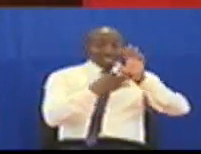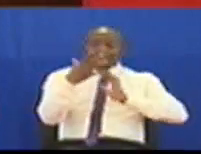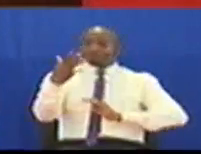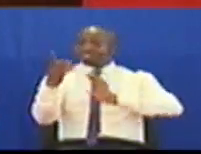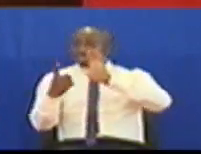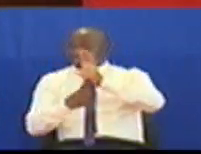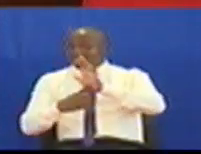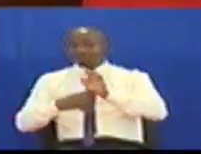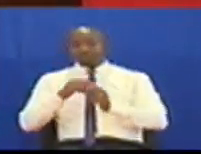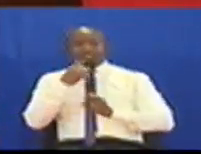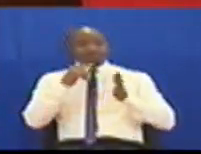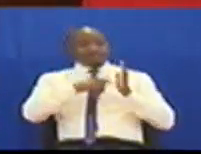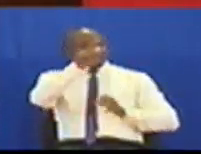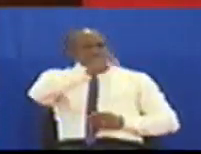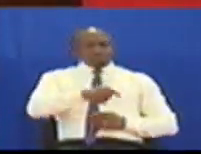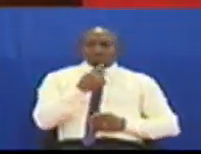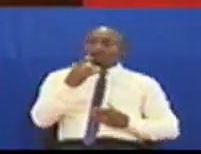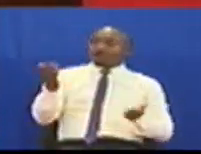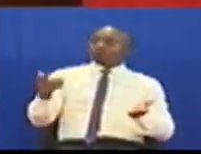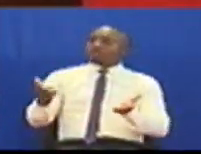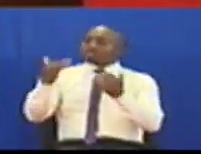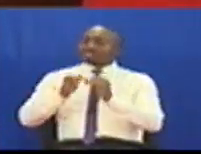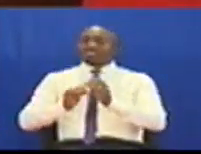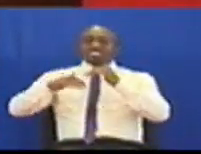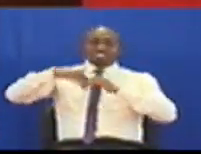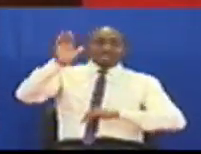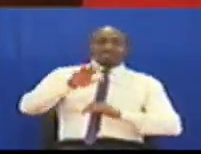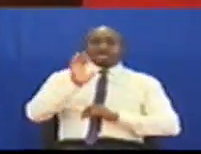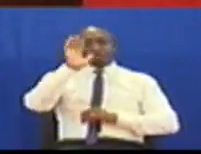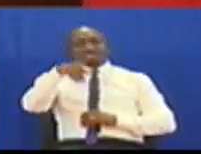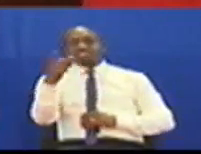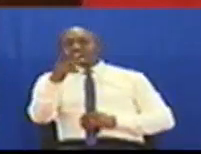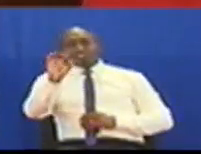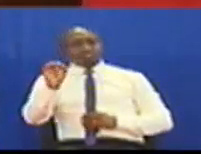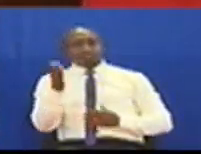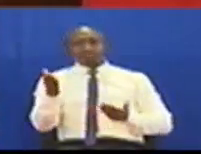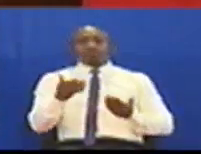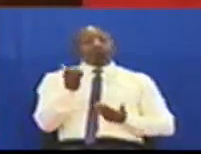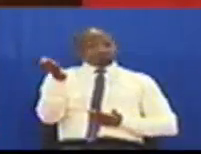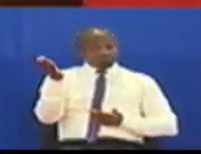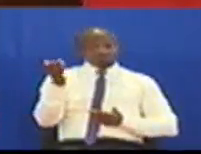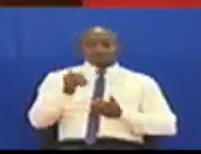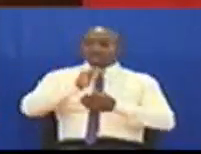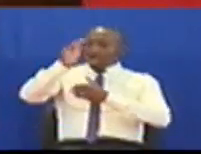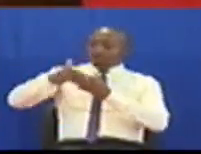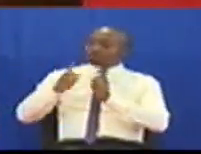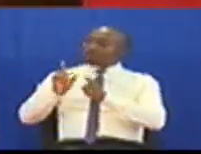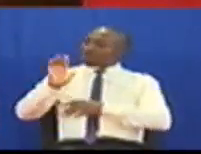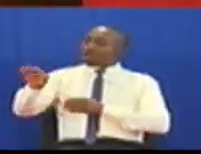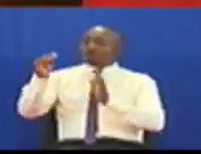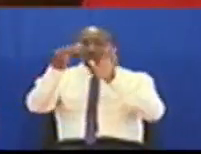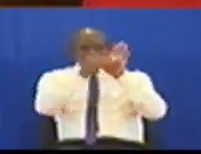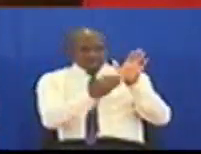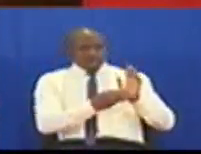3,956. Kwa hiyo yule aliyokuwa anasema kwamba tutahitaji zaidi ya miaka sijui 20, hebu aende arudi kwa mwalimu wake wa hesabu